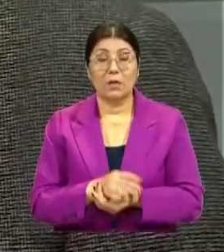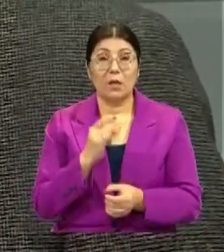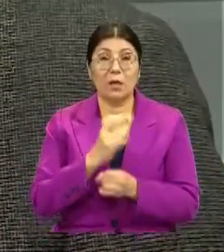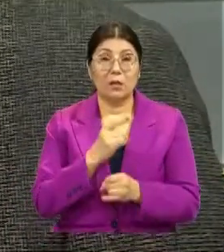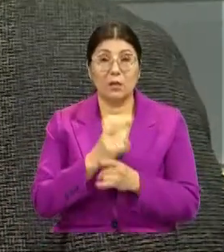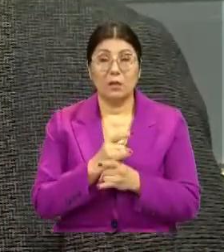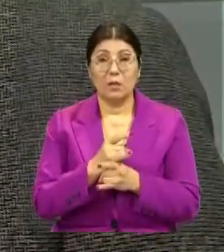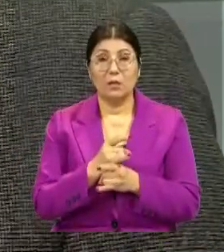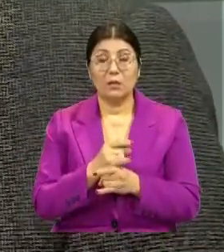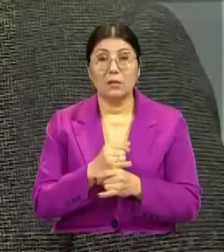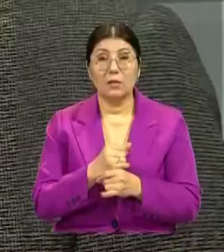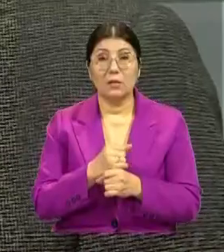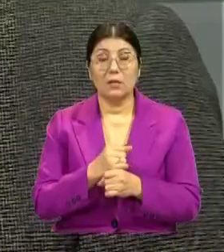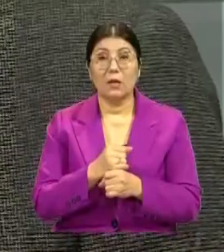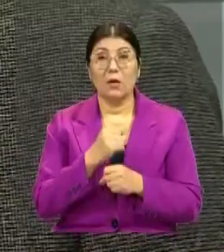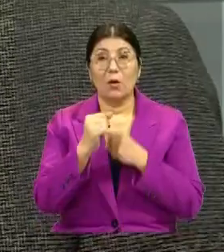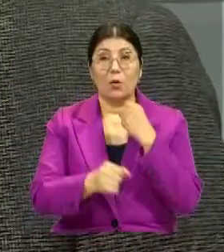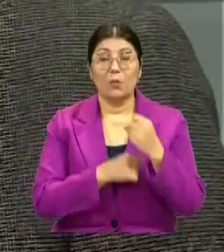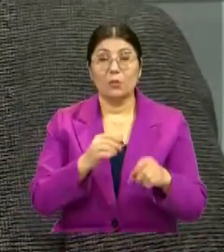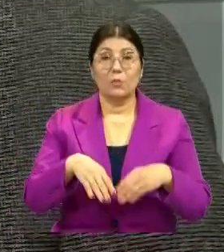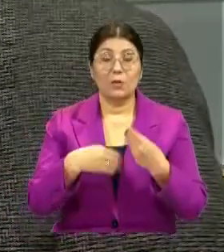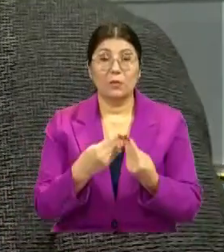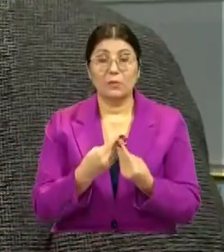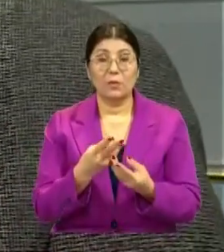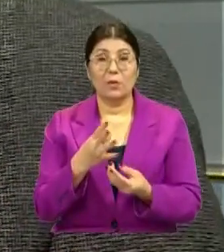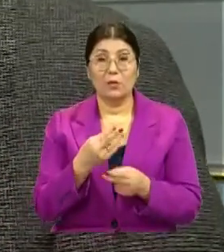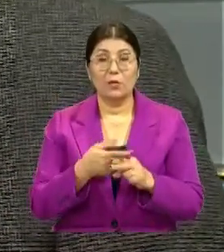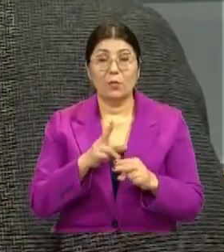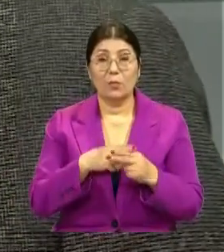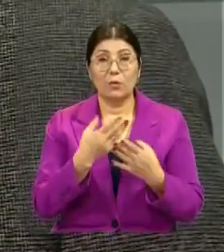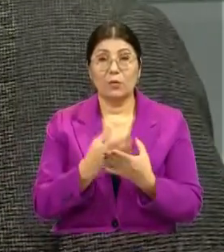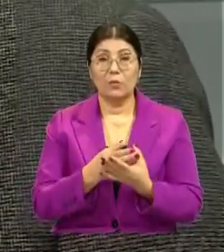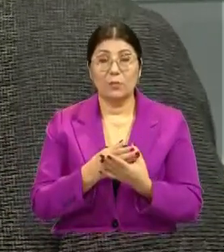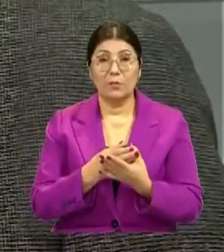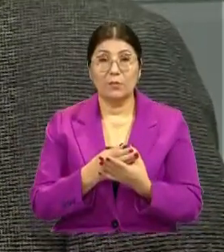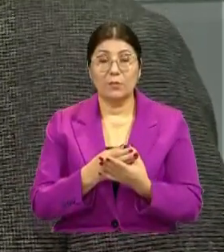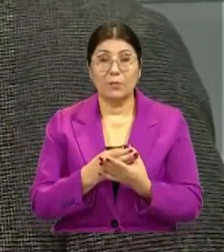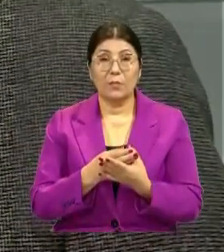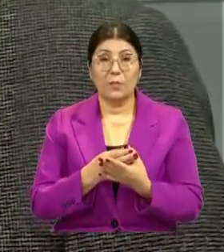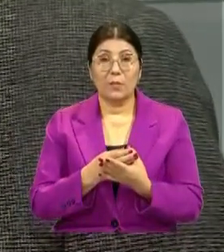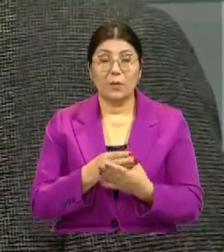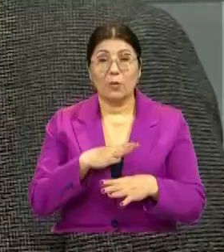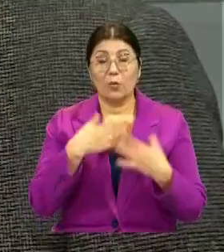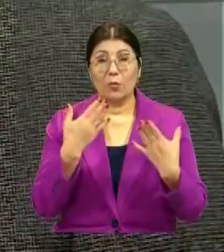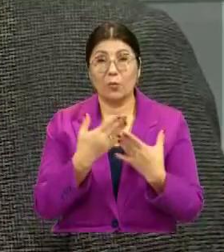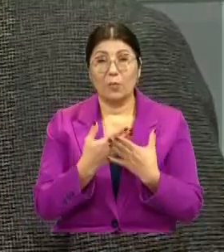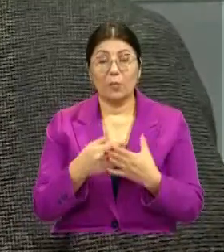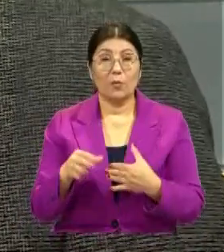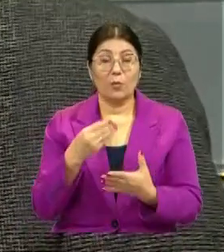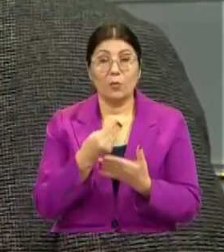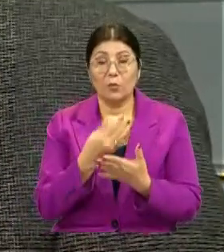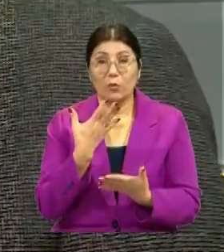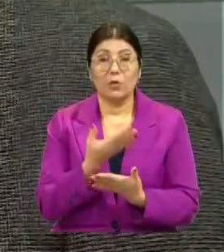алаяқтық өнімдерді ұсынады, бірақ өкінішке орай бұл өнімдер көбінесе практикалық